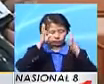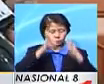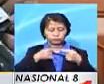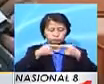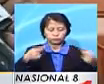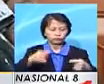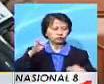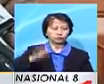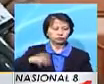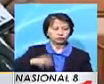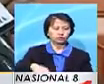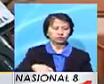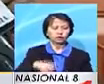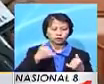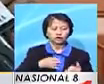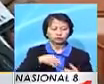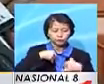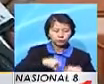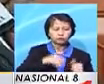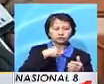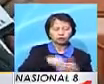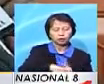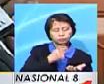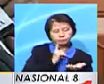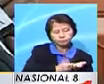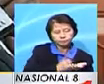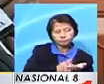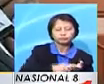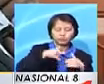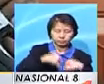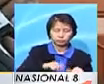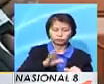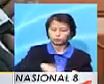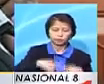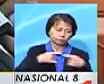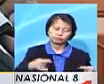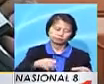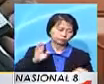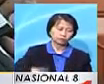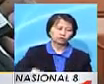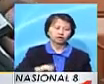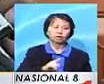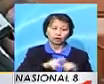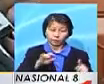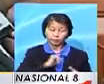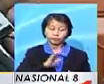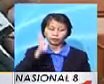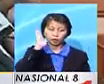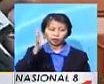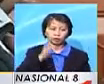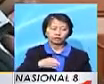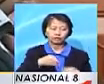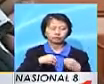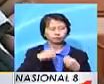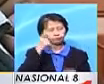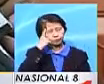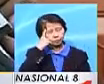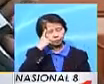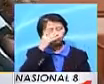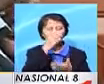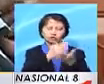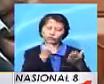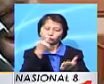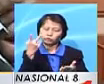lagi, masih dalam perundingan. Walaupun macam mana pun saya akan memikirkan beberapa faktor lah